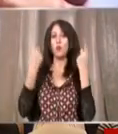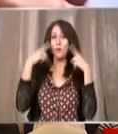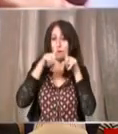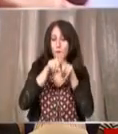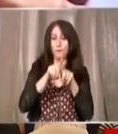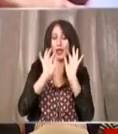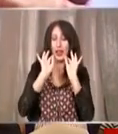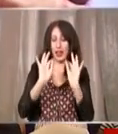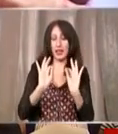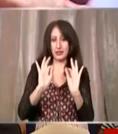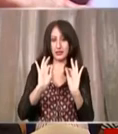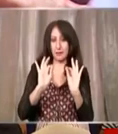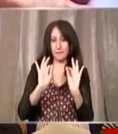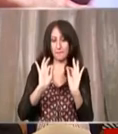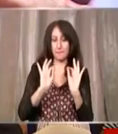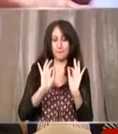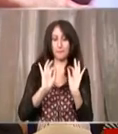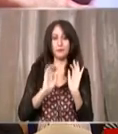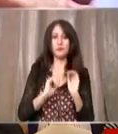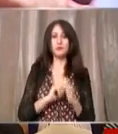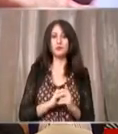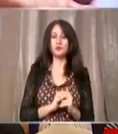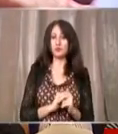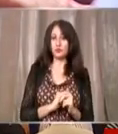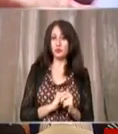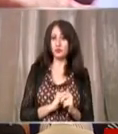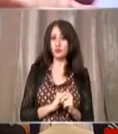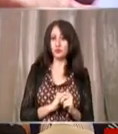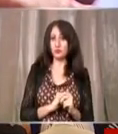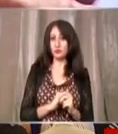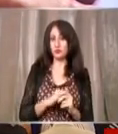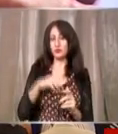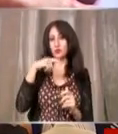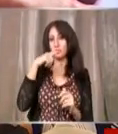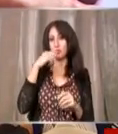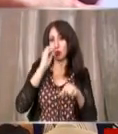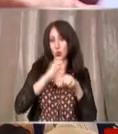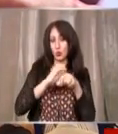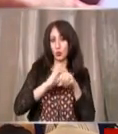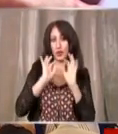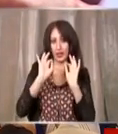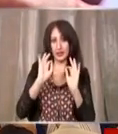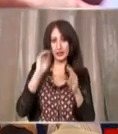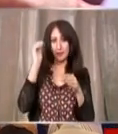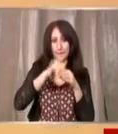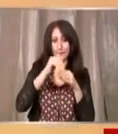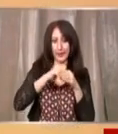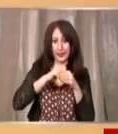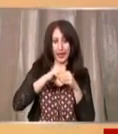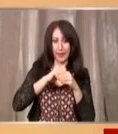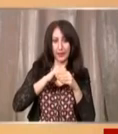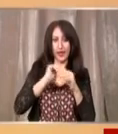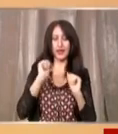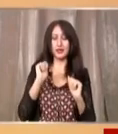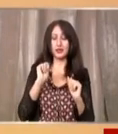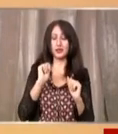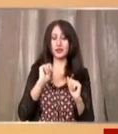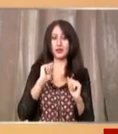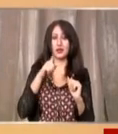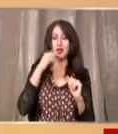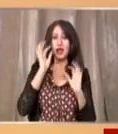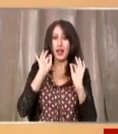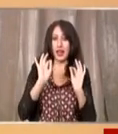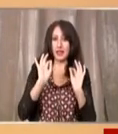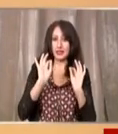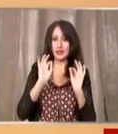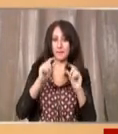التضامن الاجتماعي مع معالي الوزير الدكتور نبيل القباش برضه عشان تسهيلات ليهم. توعيه المواطنين دي دورنا كلنا، وده دور